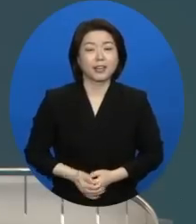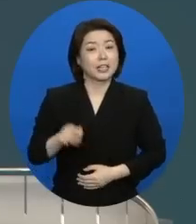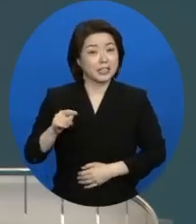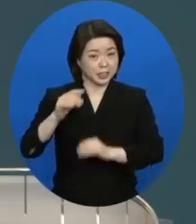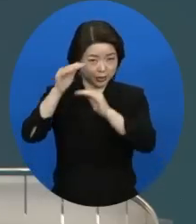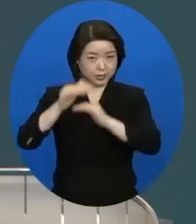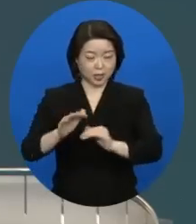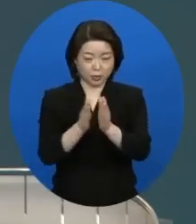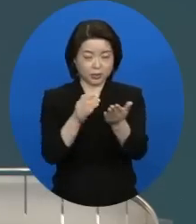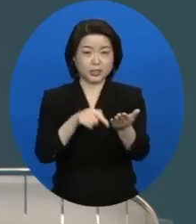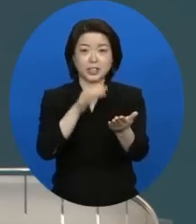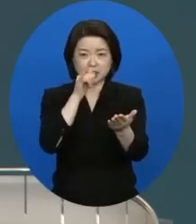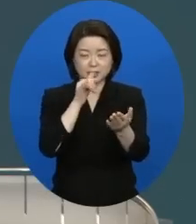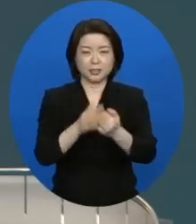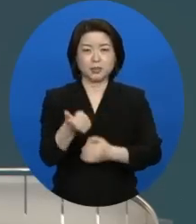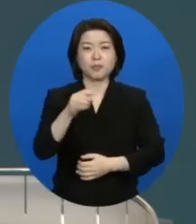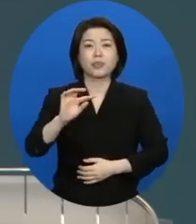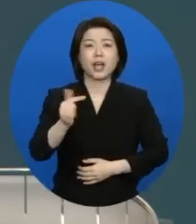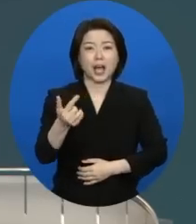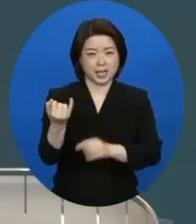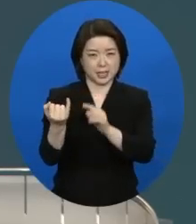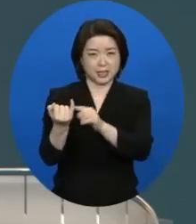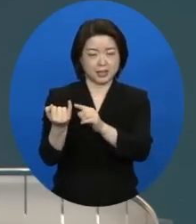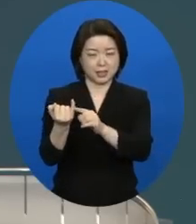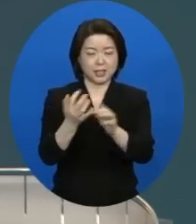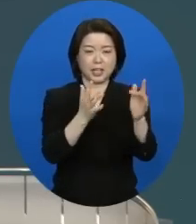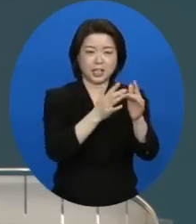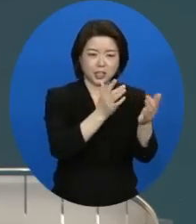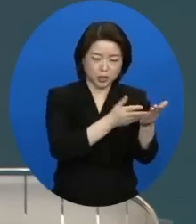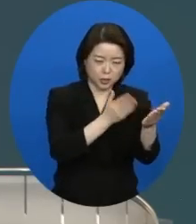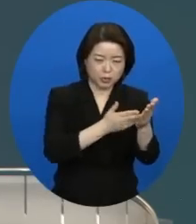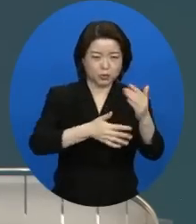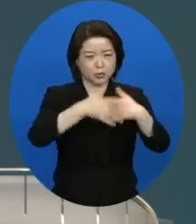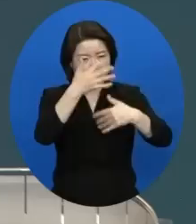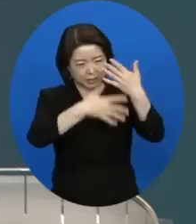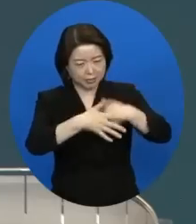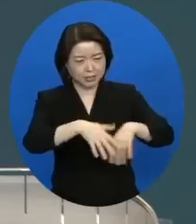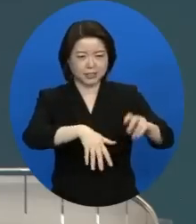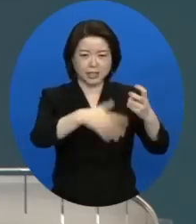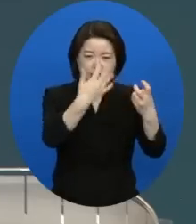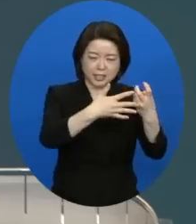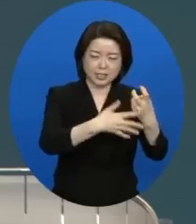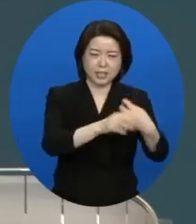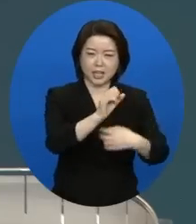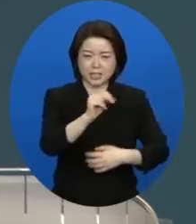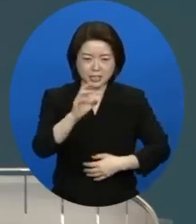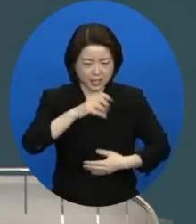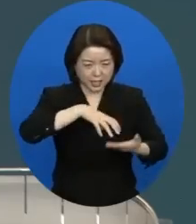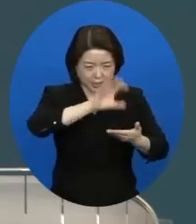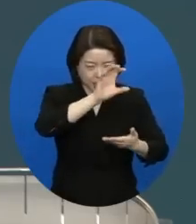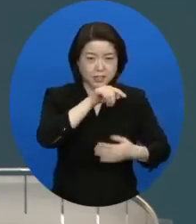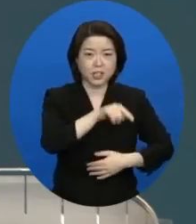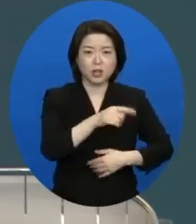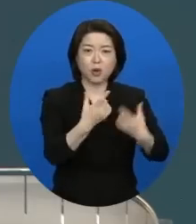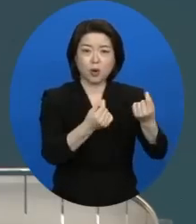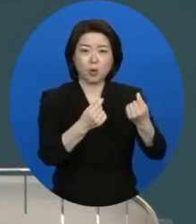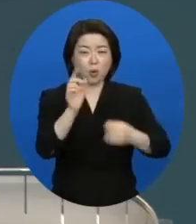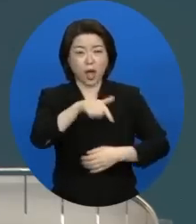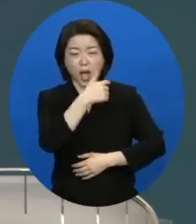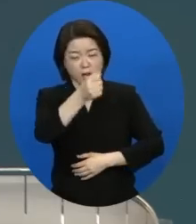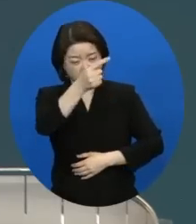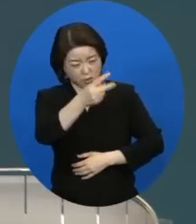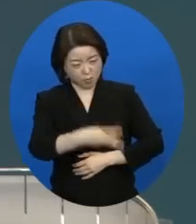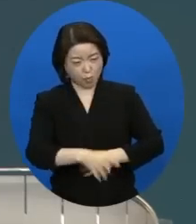여러분, 한근영 사모님만 인터넷 뉴스나 영상이나 SNS나 그걸 하루에도